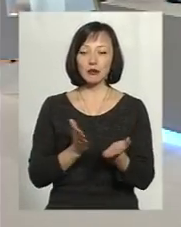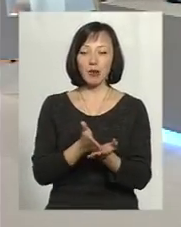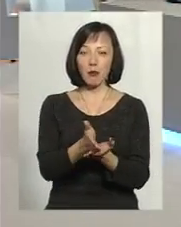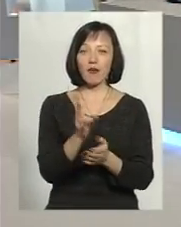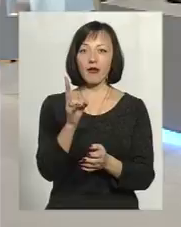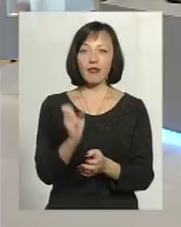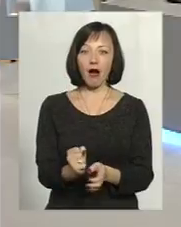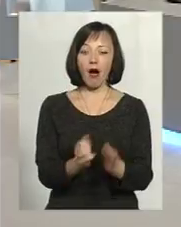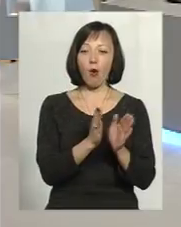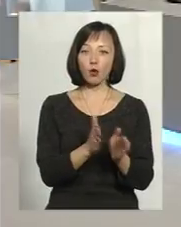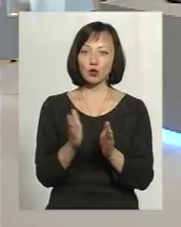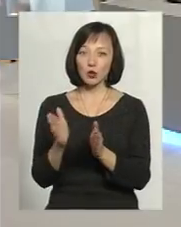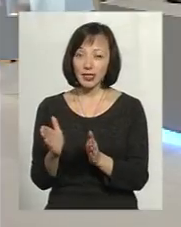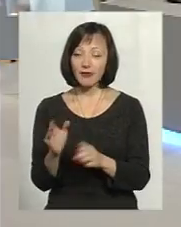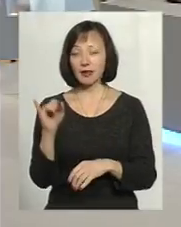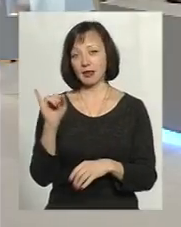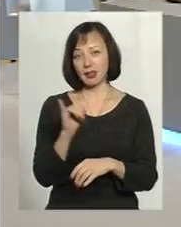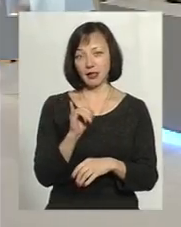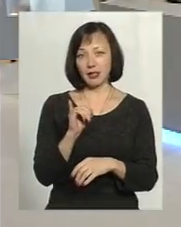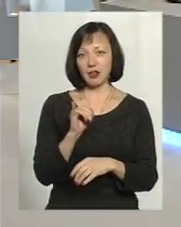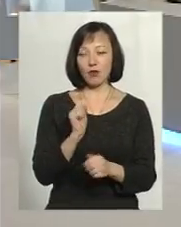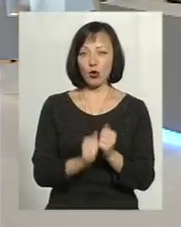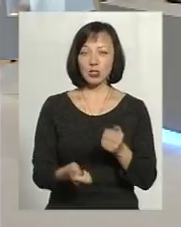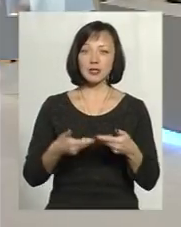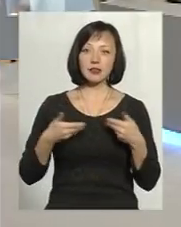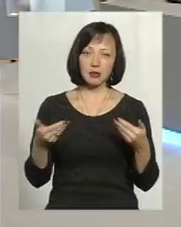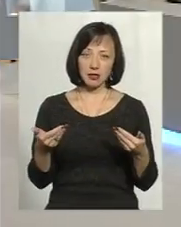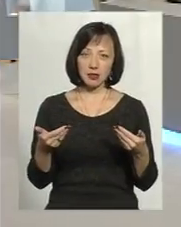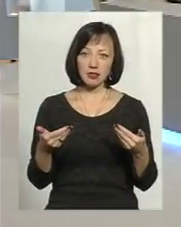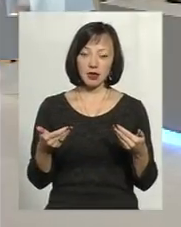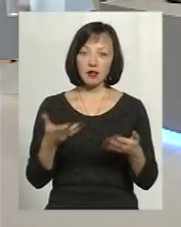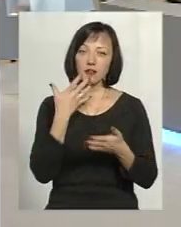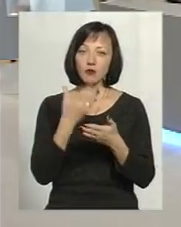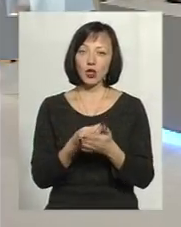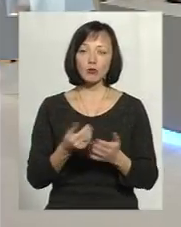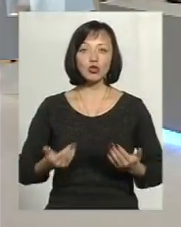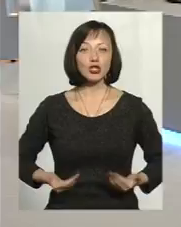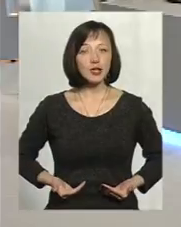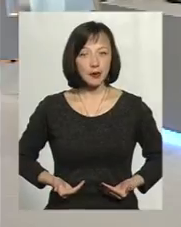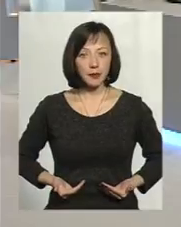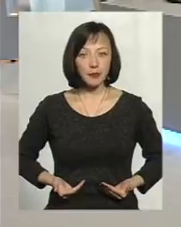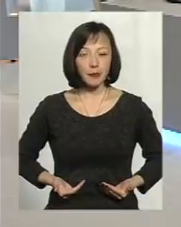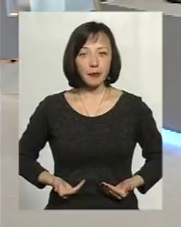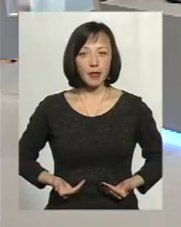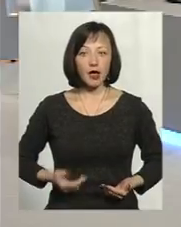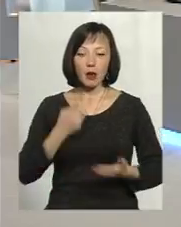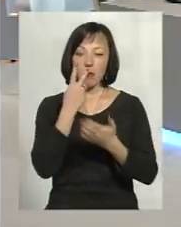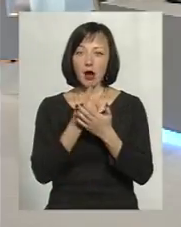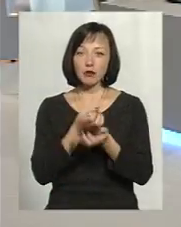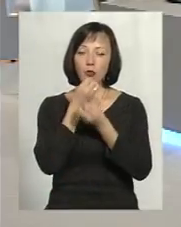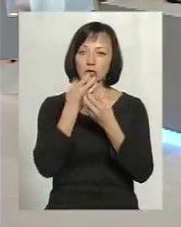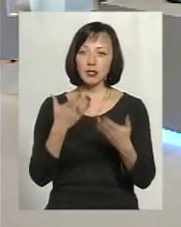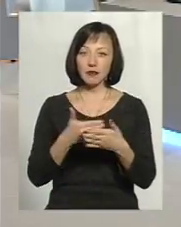спрямовані на конструктив, і кожен з нас в своєму житті бачитиме позитив